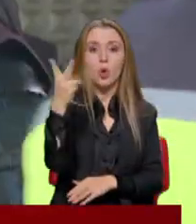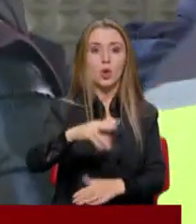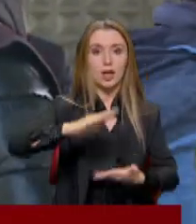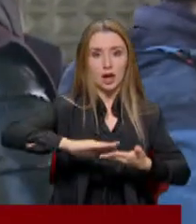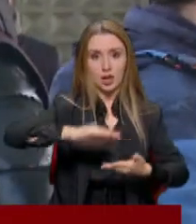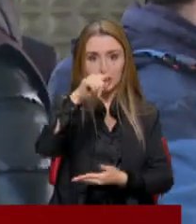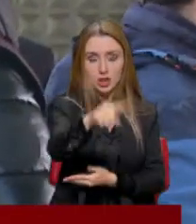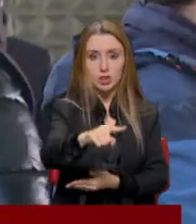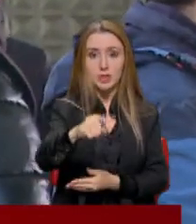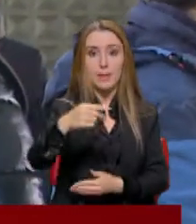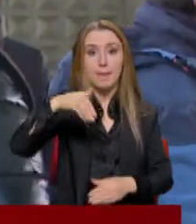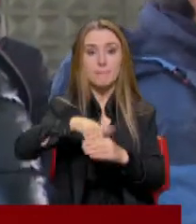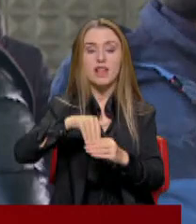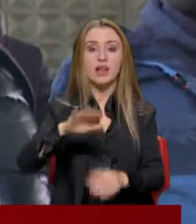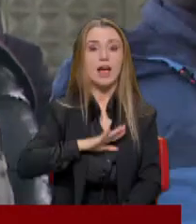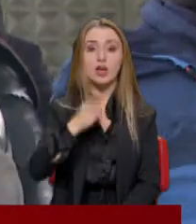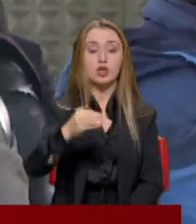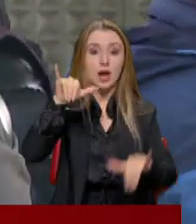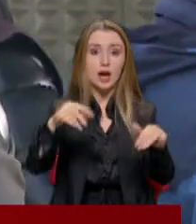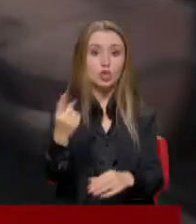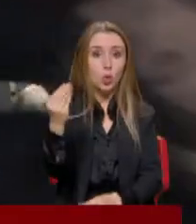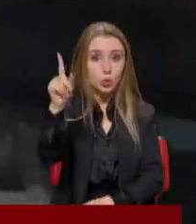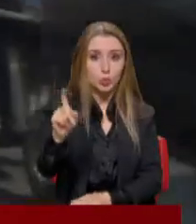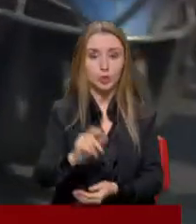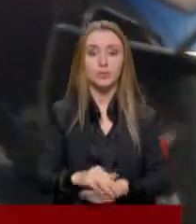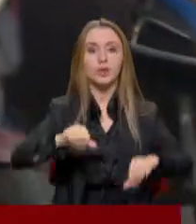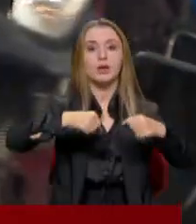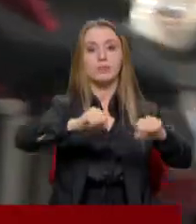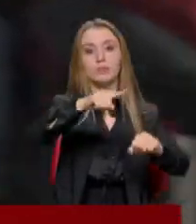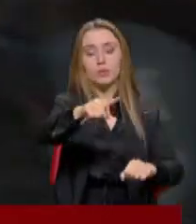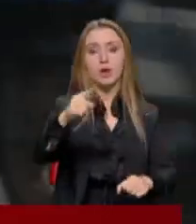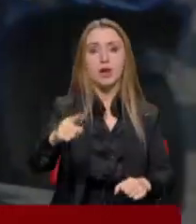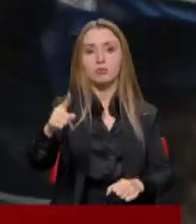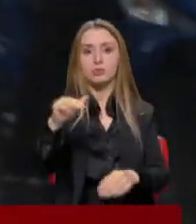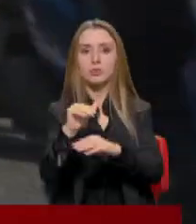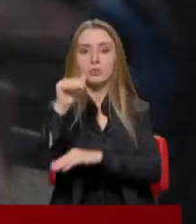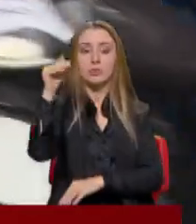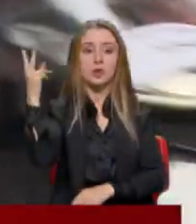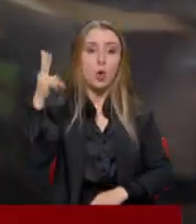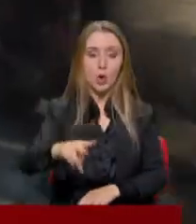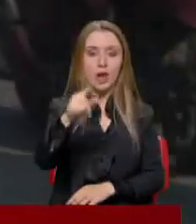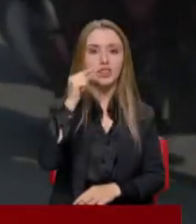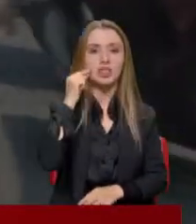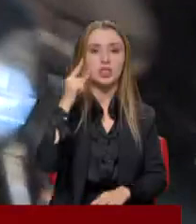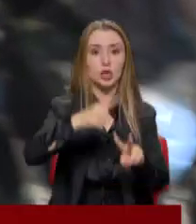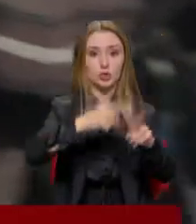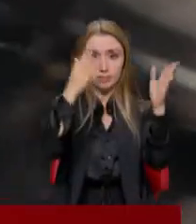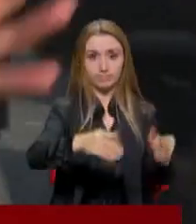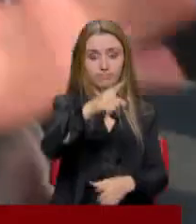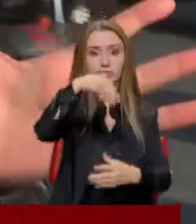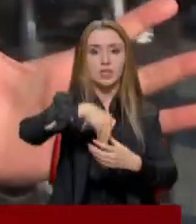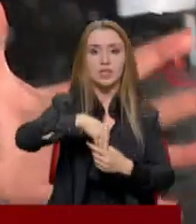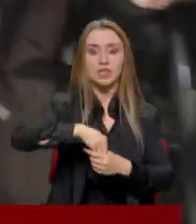arkadaşımız bir milletvekilinin evladı olsaydı aynı şey olur muydu motosikletli kuryeler hayatını kaybeden arkadaşları Yunus Emre Göçer